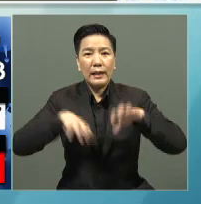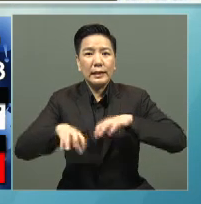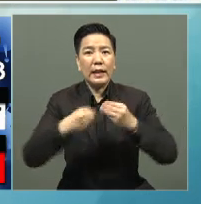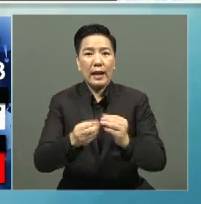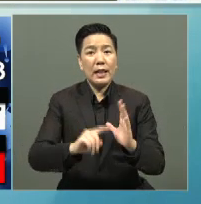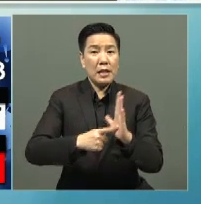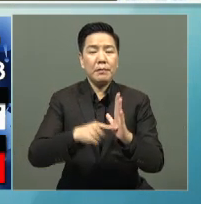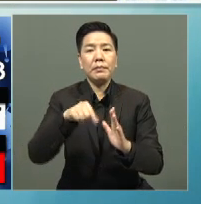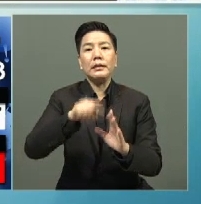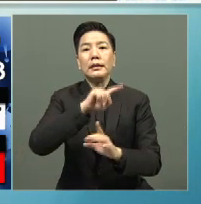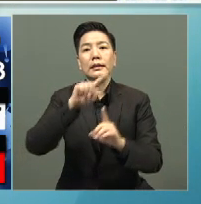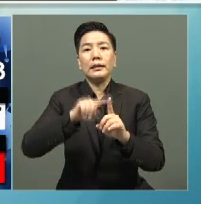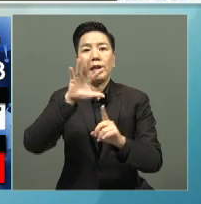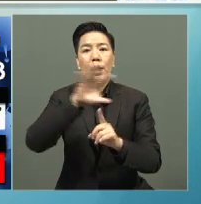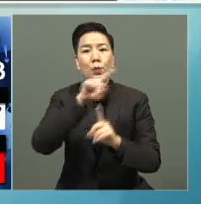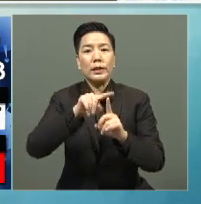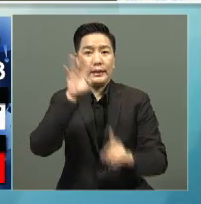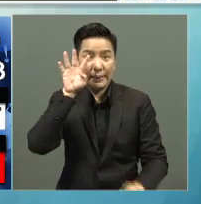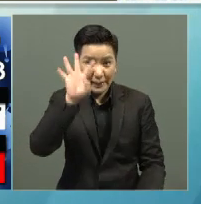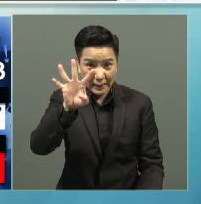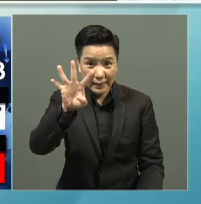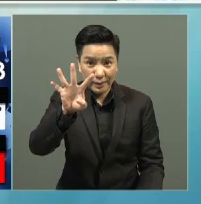นี้ก็นำเรียนว่าเป็นตัวเลขที่พบการติดเชื้ออยู่ในสถานกับการที่รัฐจัดให้นะครับซึ่งวันนั้นเป็นวันแรกที่ไม่มีรายงานการติดเชื้อภายในประเทศแต่อยู่ในสถานที่กับการที่เราจัดให้คือวันนั้นคือวันที่4พฤษภาคม